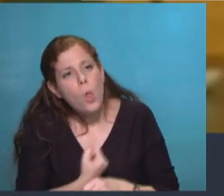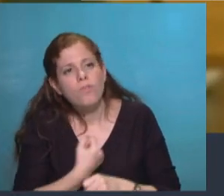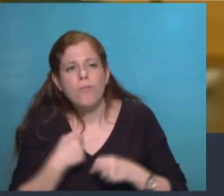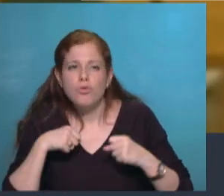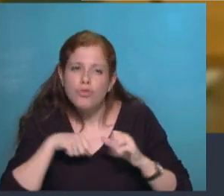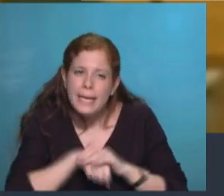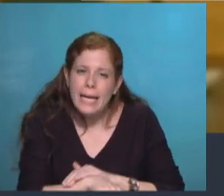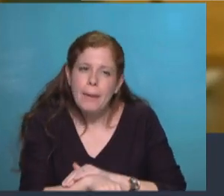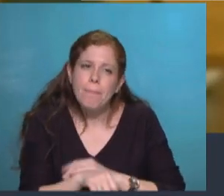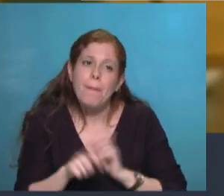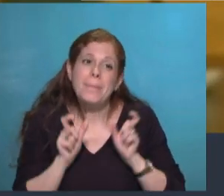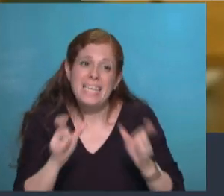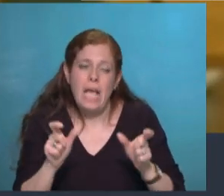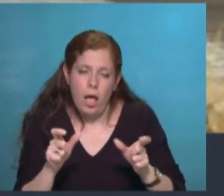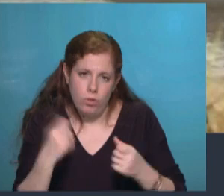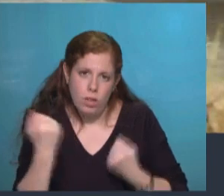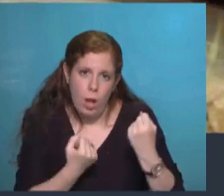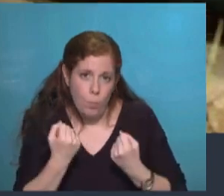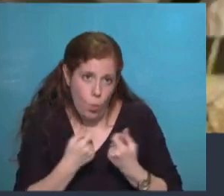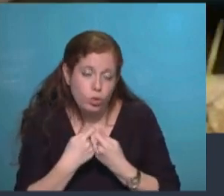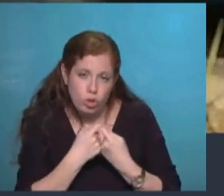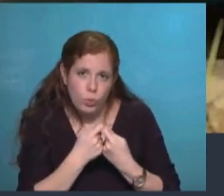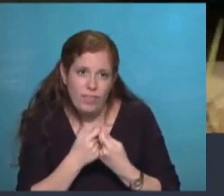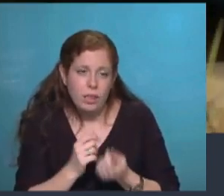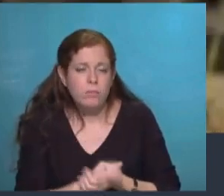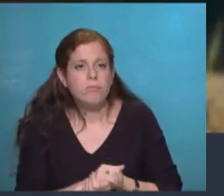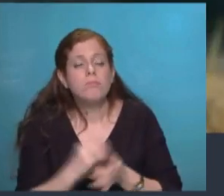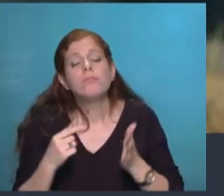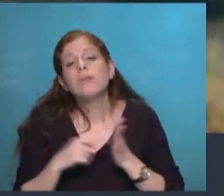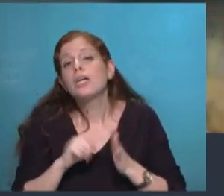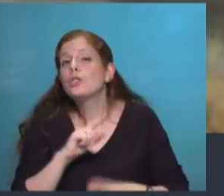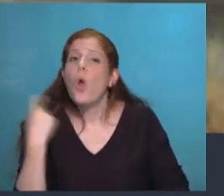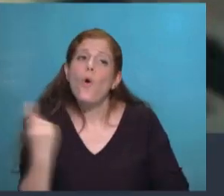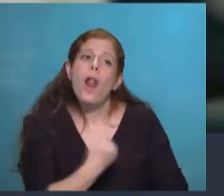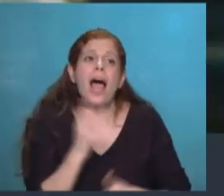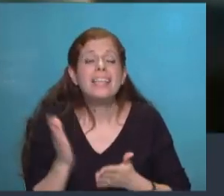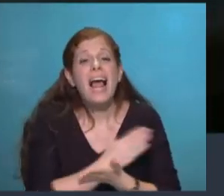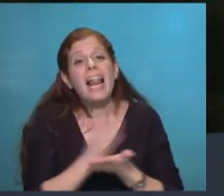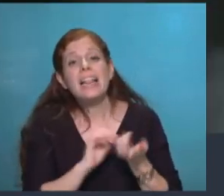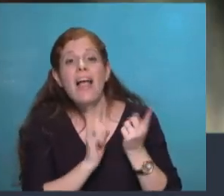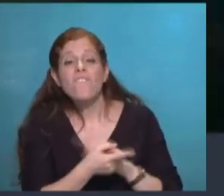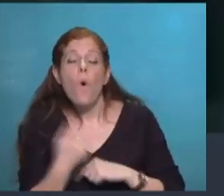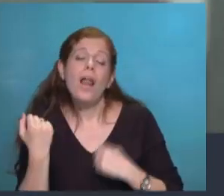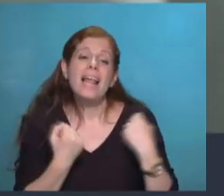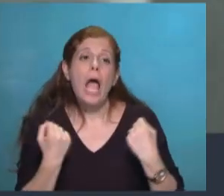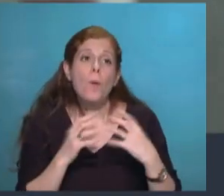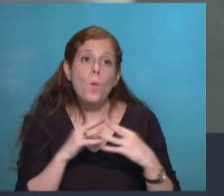בחסימה במניעת התחבורה השיתופית. כדי שלא כל אחד יחליט להפוך לנהג מונית במסווה